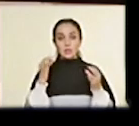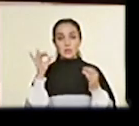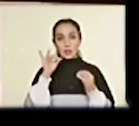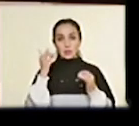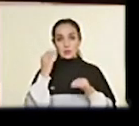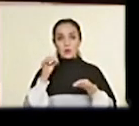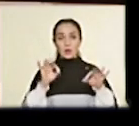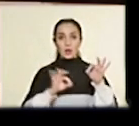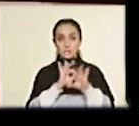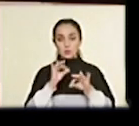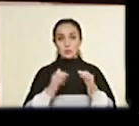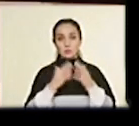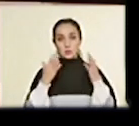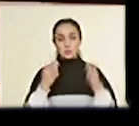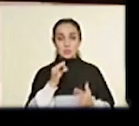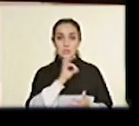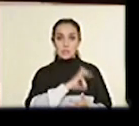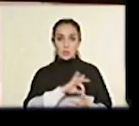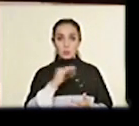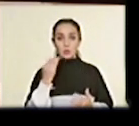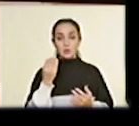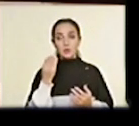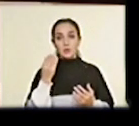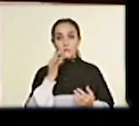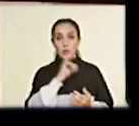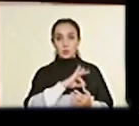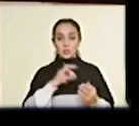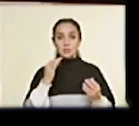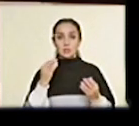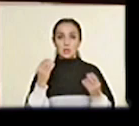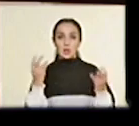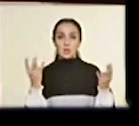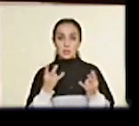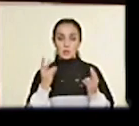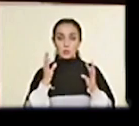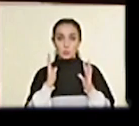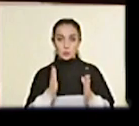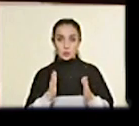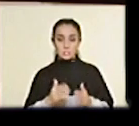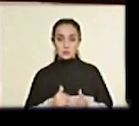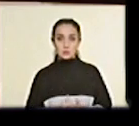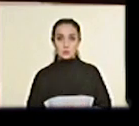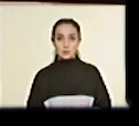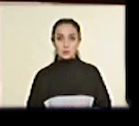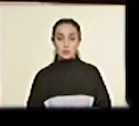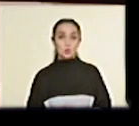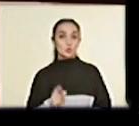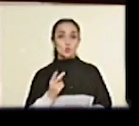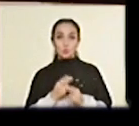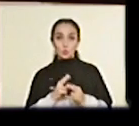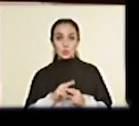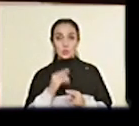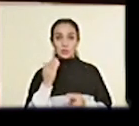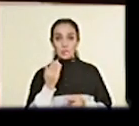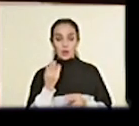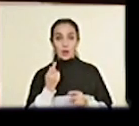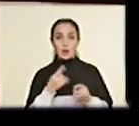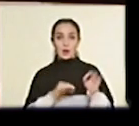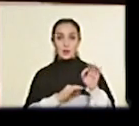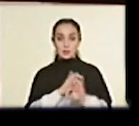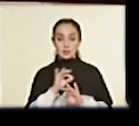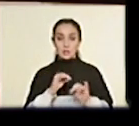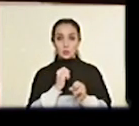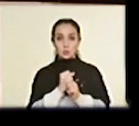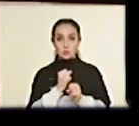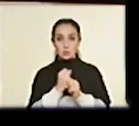xaritalardan keng va samarali foydalanishga harakat qilishimiz zarur bo'lar ekan. Chunki xaritalar bilan ishlash